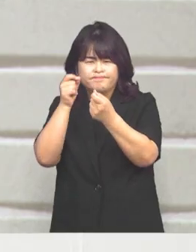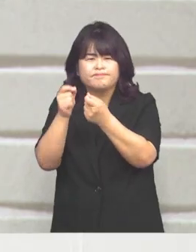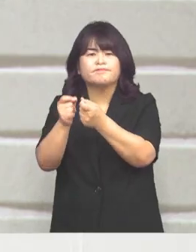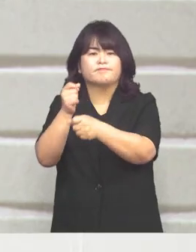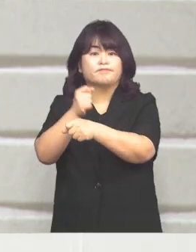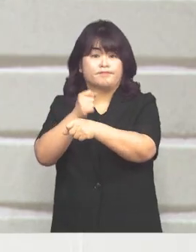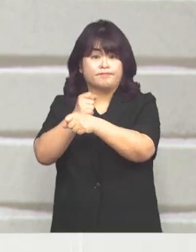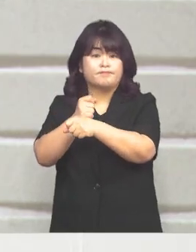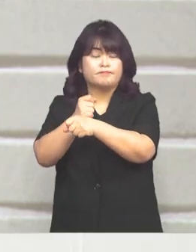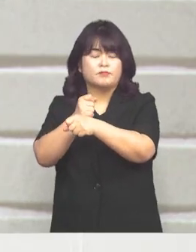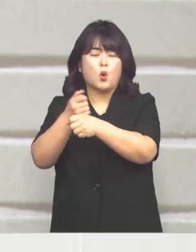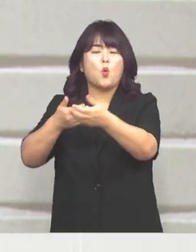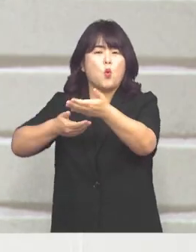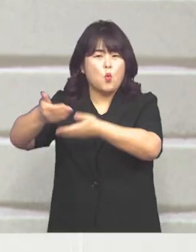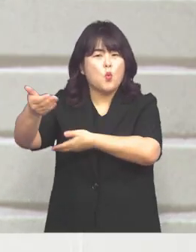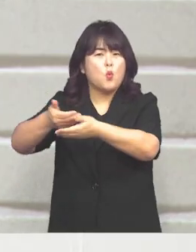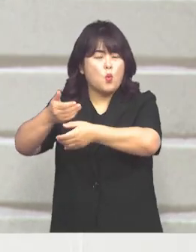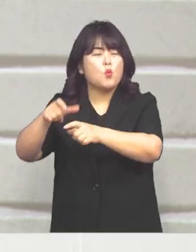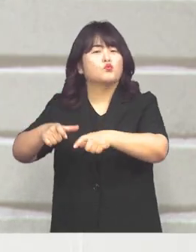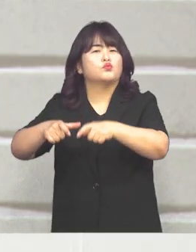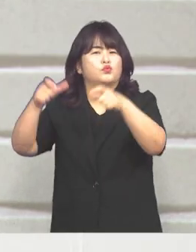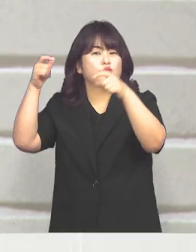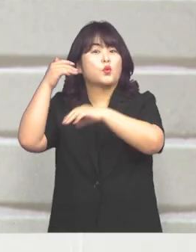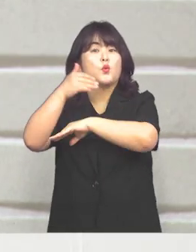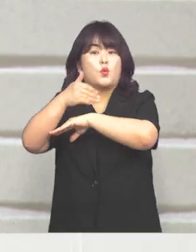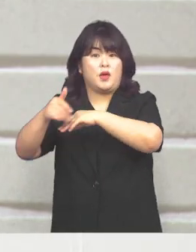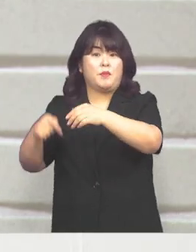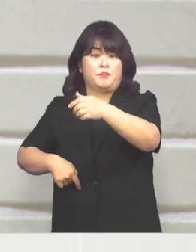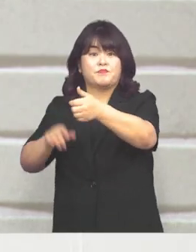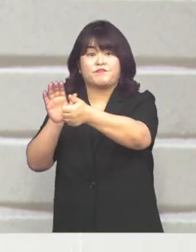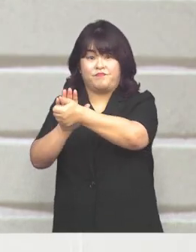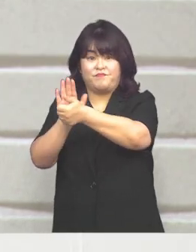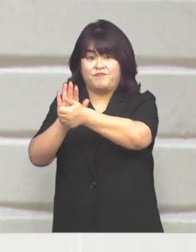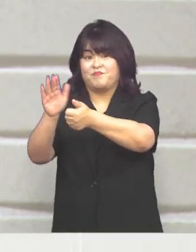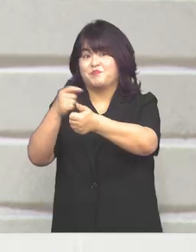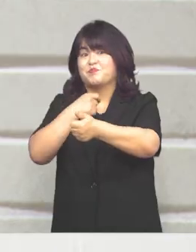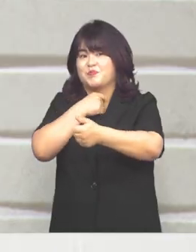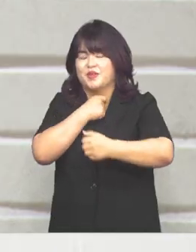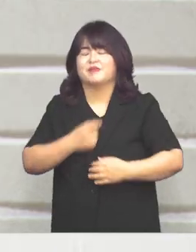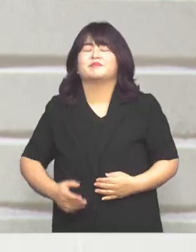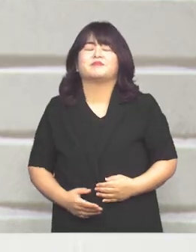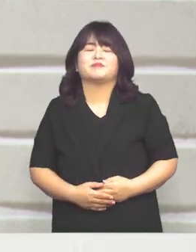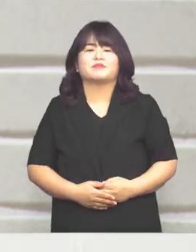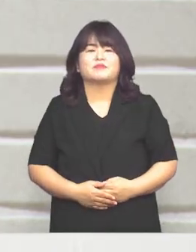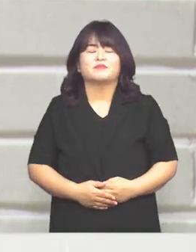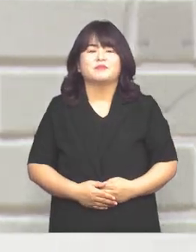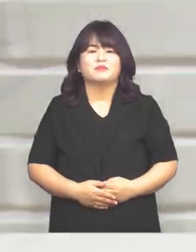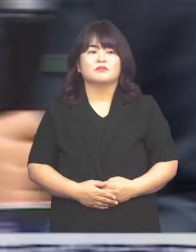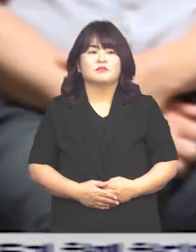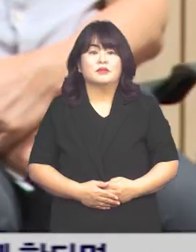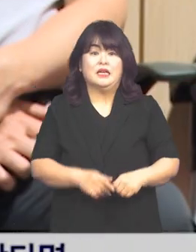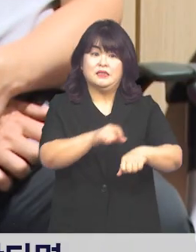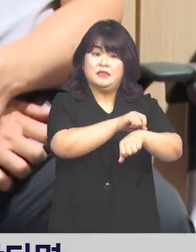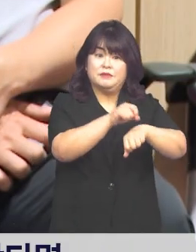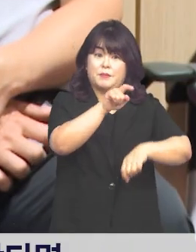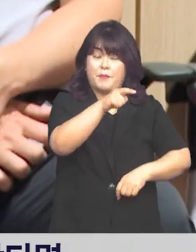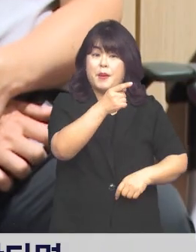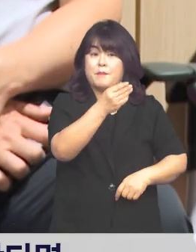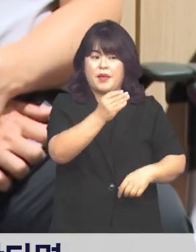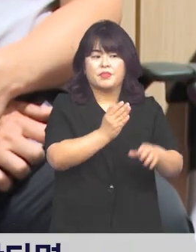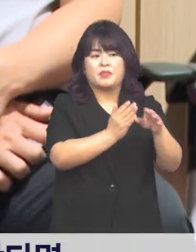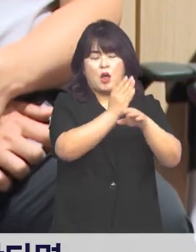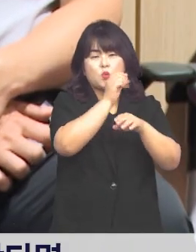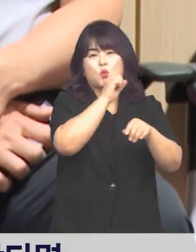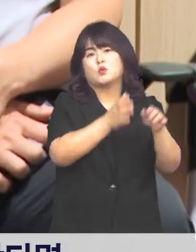친근하게 오고 가고 교류도 활발히 하고 협력도 했으면 좋겠다는 생각입니다. 특별히 100만이